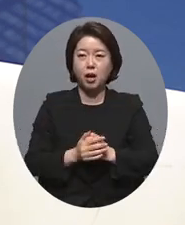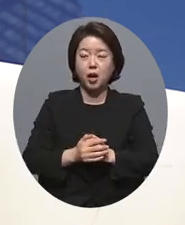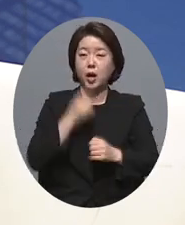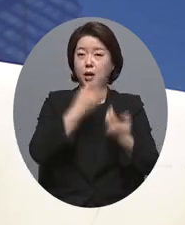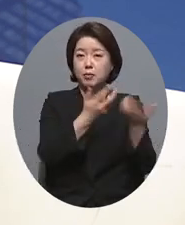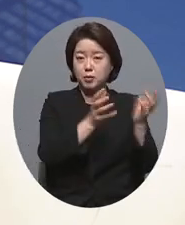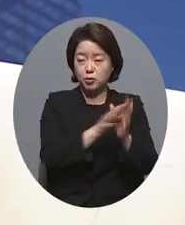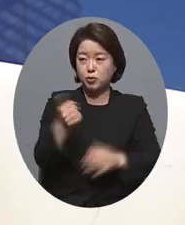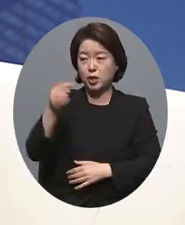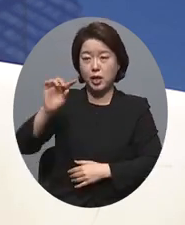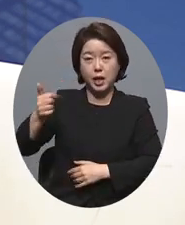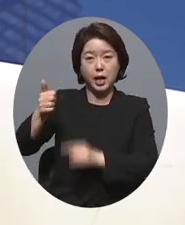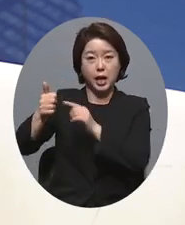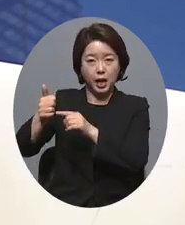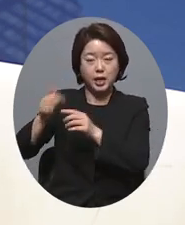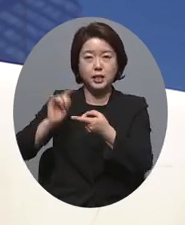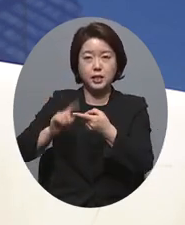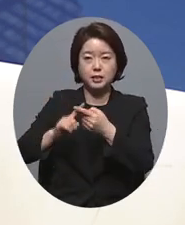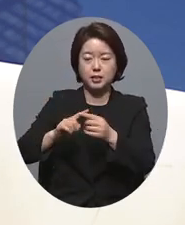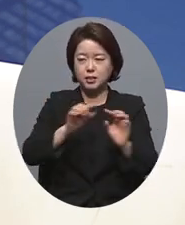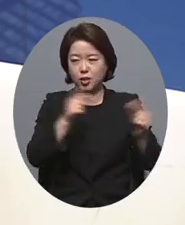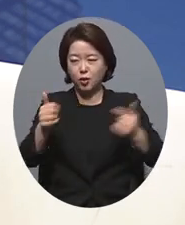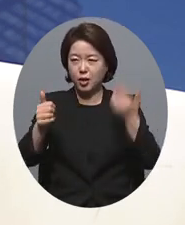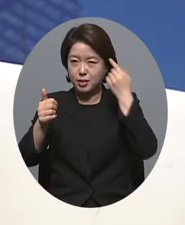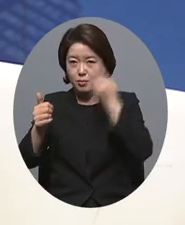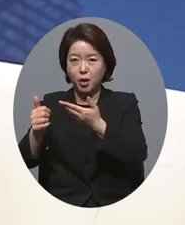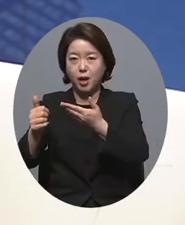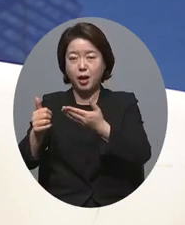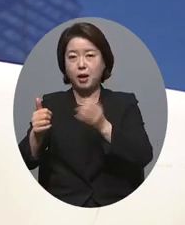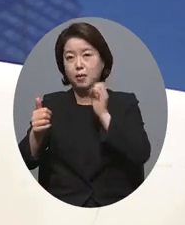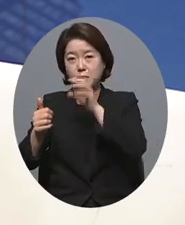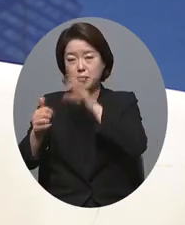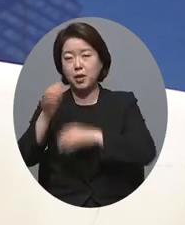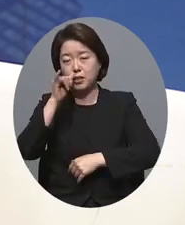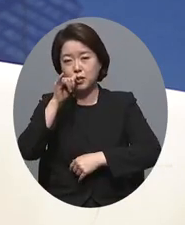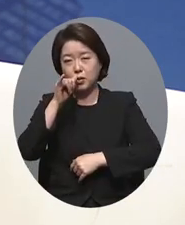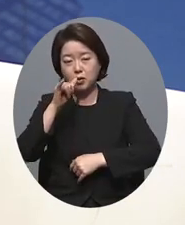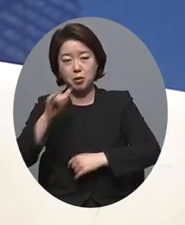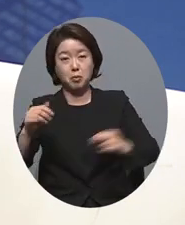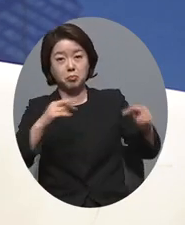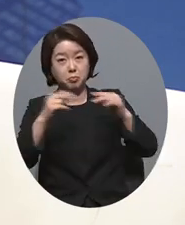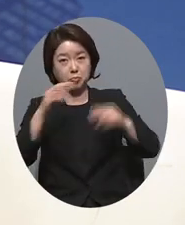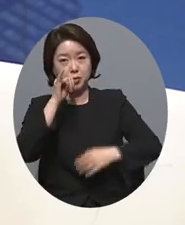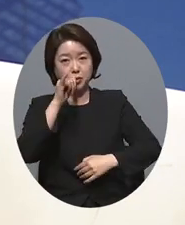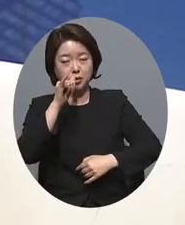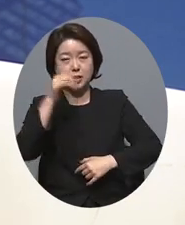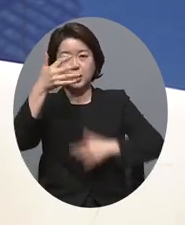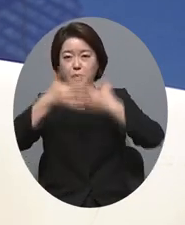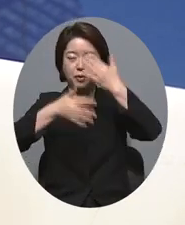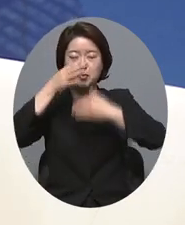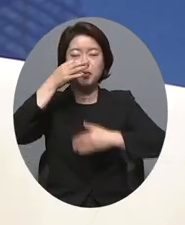향해서 여러 가지 이러저러한 주장들을 했습니다. 한동훈 장관도 맞섰겠죠? 화면 보겠습니다.